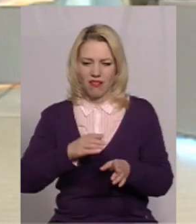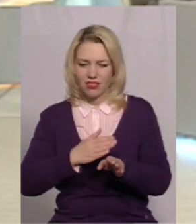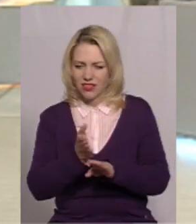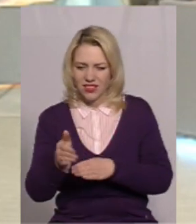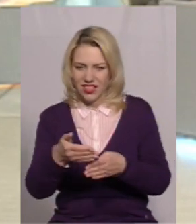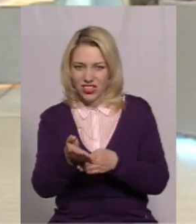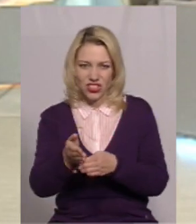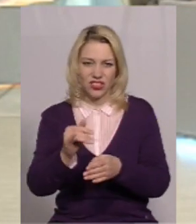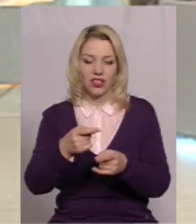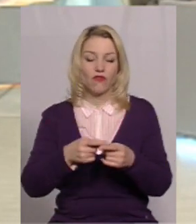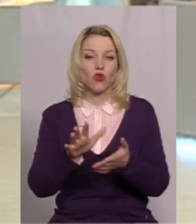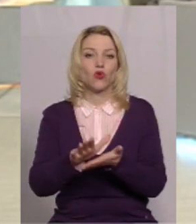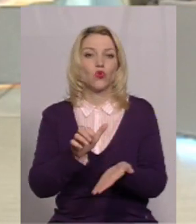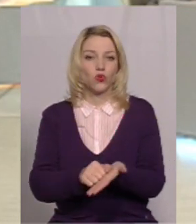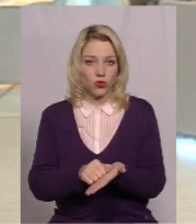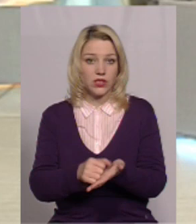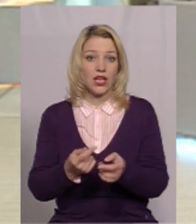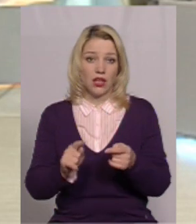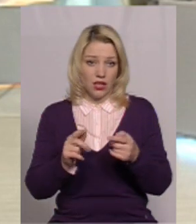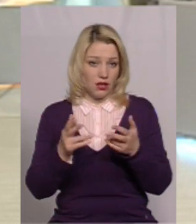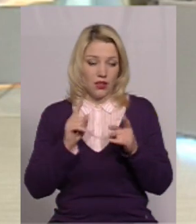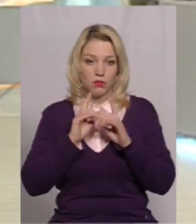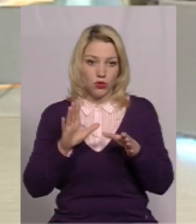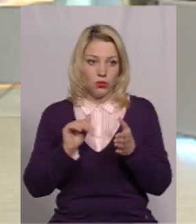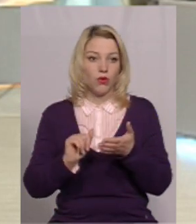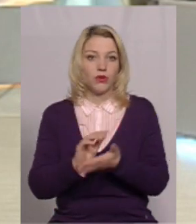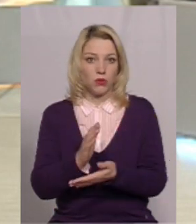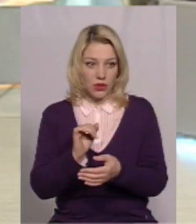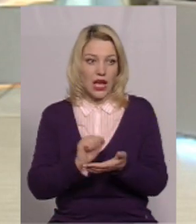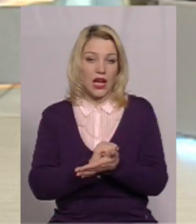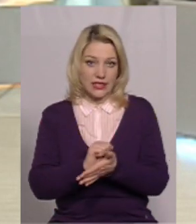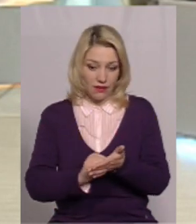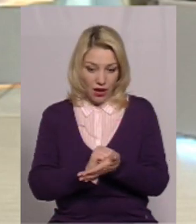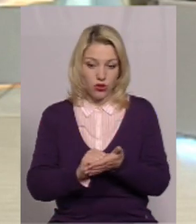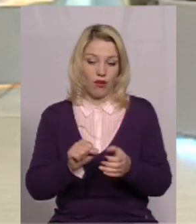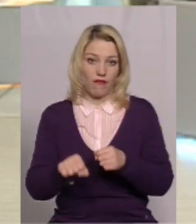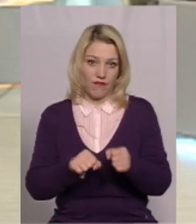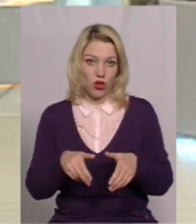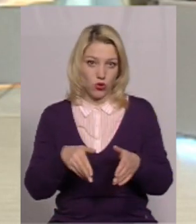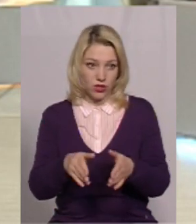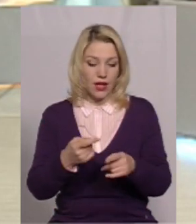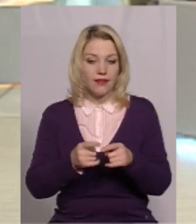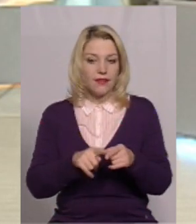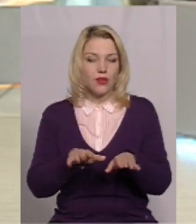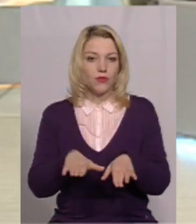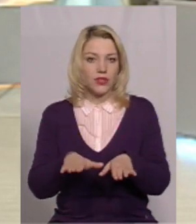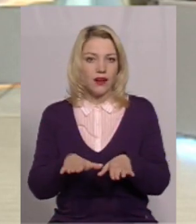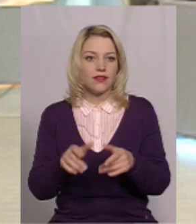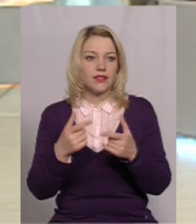і воно руйнується. Хоча, звичайно, ми не будемо відмовлятися і від асфальтових велодоріжок на тій